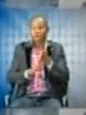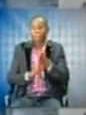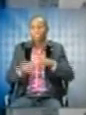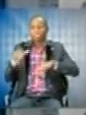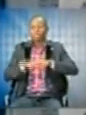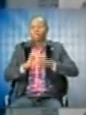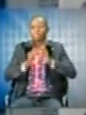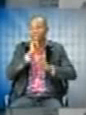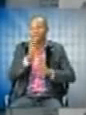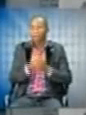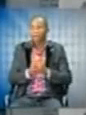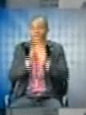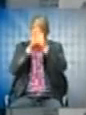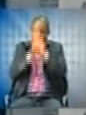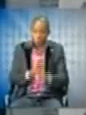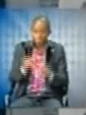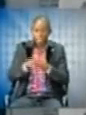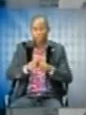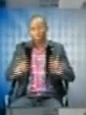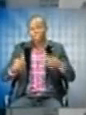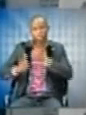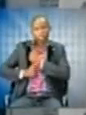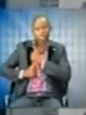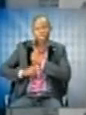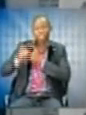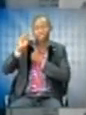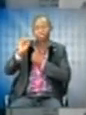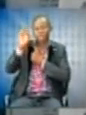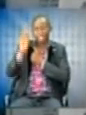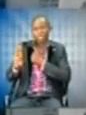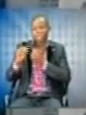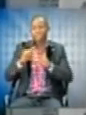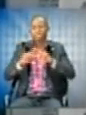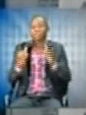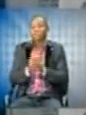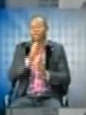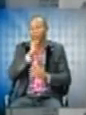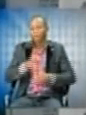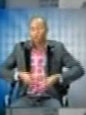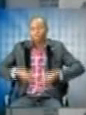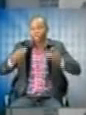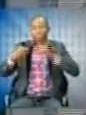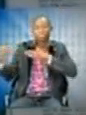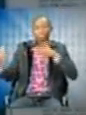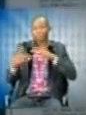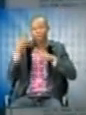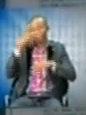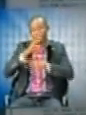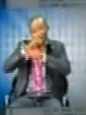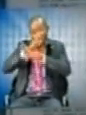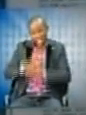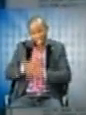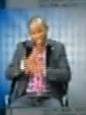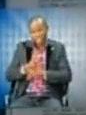ne sera pas soumise à la MONUSCO, force de 17 000 hommes des Nations Unies, non autorisée à combattre, mais qui pourra sans doute soutenir